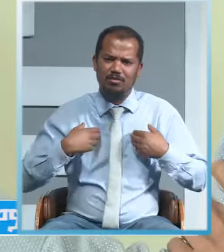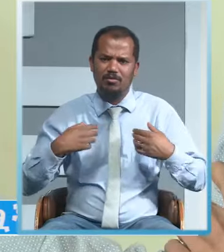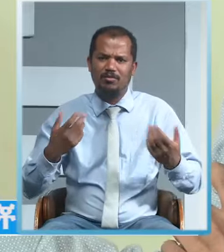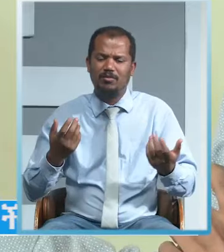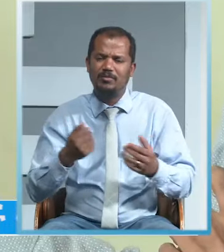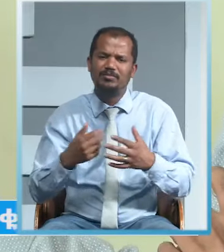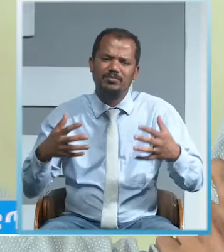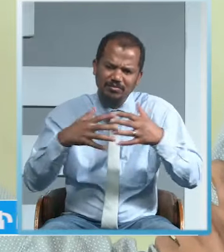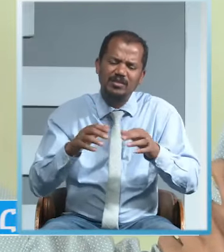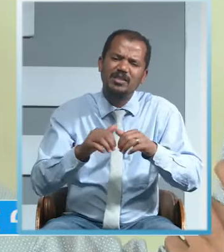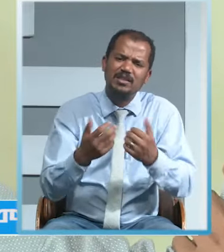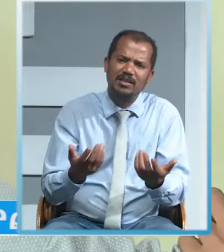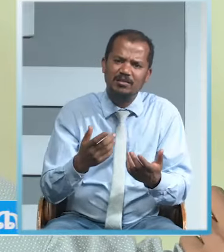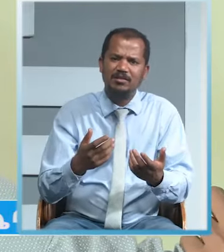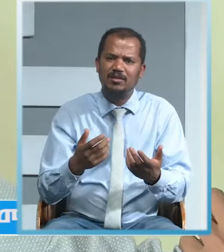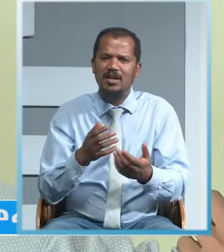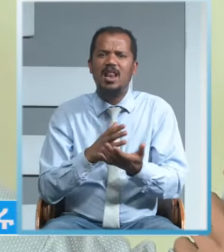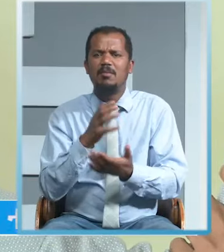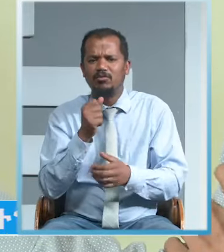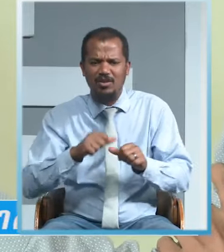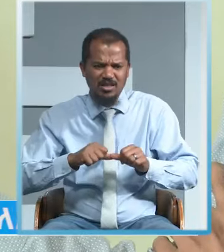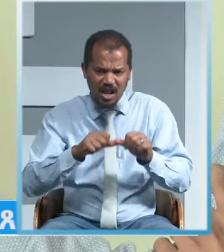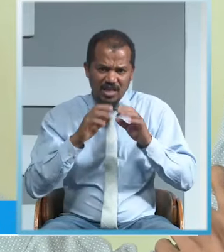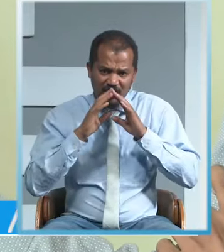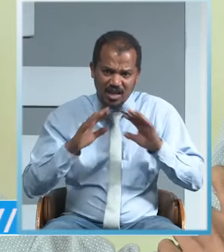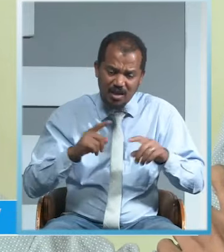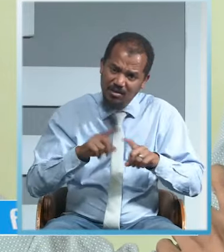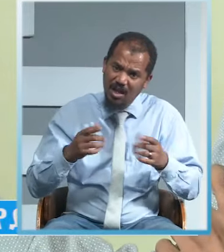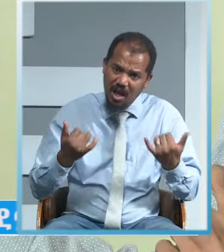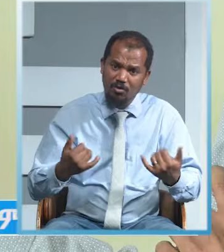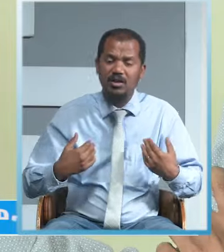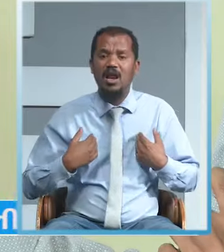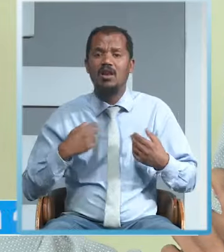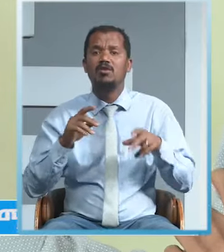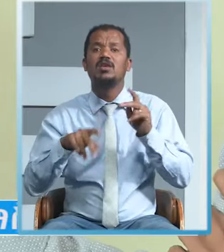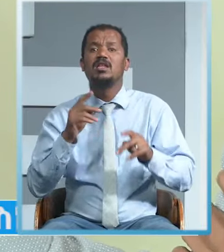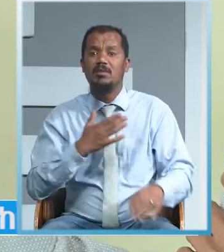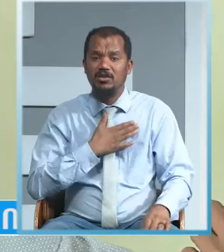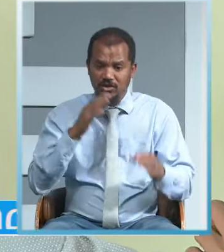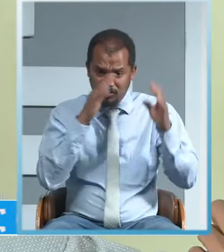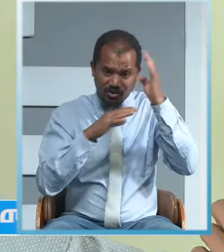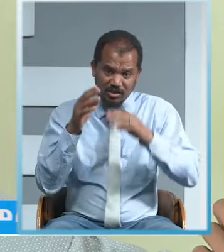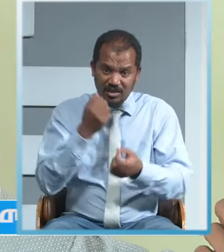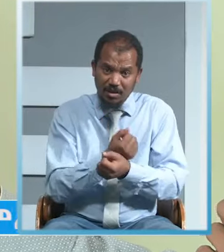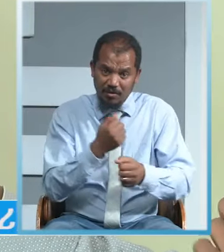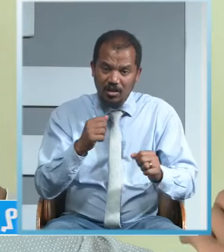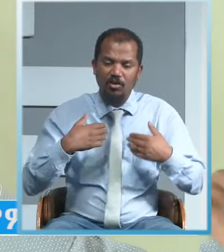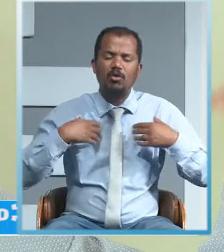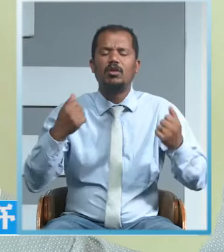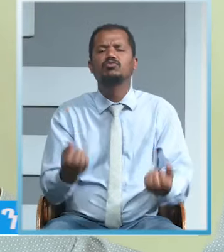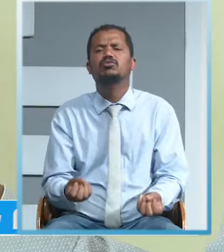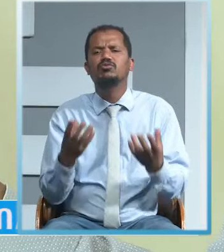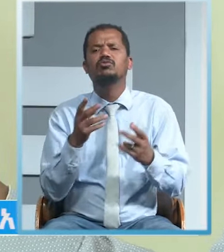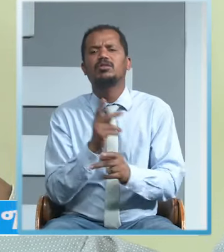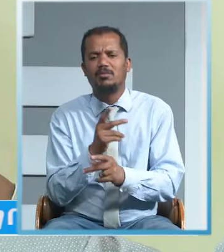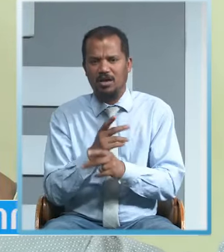እንዲመጣ እንዲደራጅ እንዲታገል ለመብቱ ለዘላቂ ሰላም በተለይ አሁን ላለው ለህዝባችን ችግር ከመፍታት አንጻር ከወጣቱ ብዙ ይጠበቃልና ትዴፓ